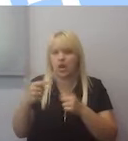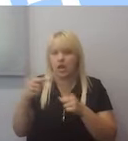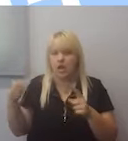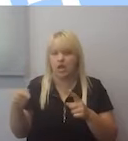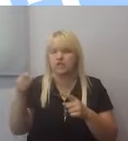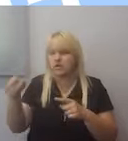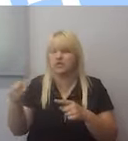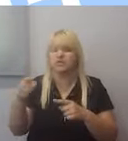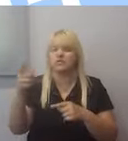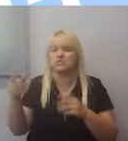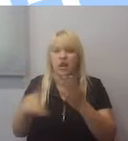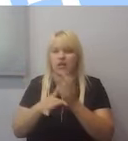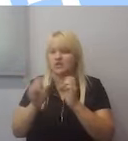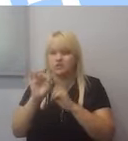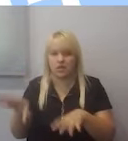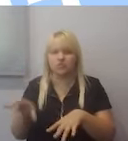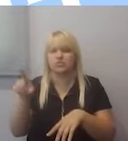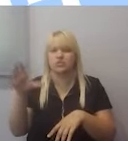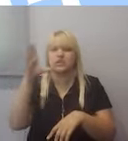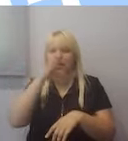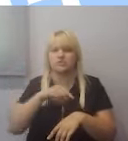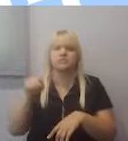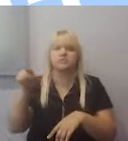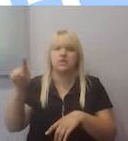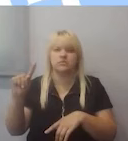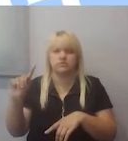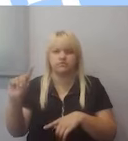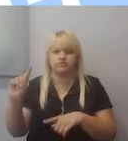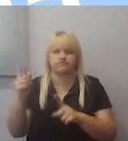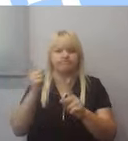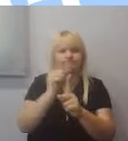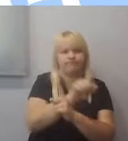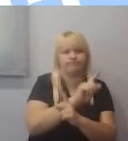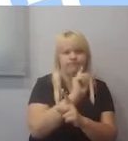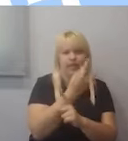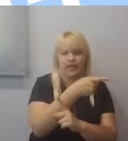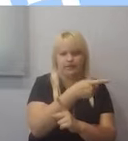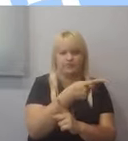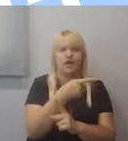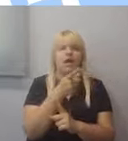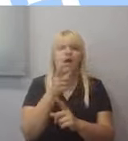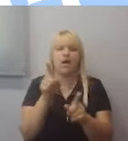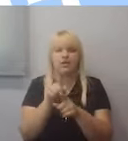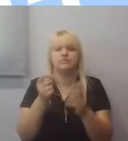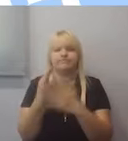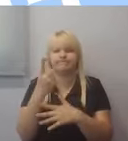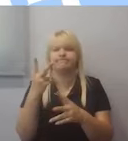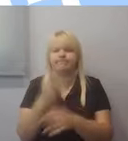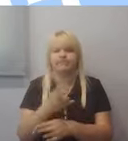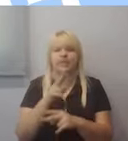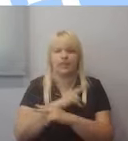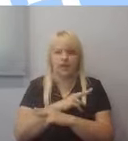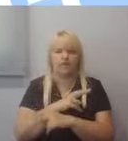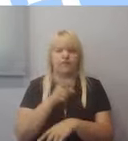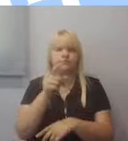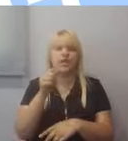palīdzība nodrošināta viņi var kļūt par pirmajiem vai arī viņiem var iestāties nāve zaļie pacienti ir